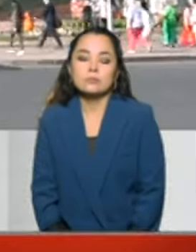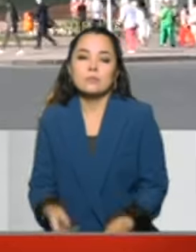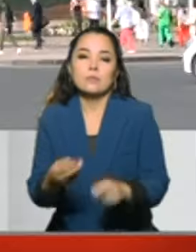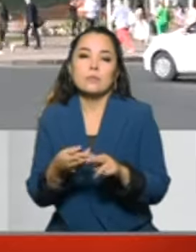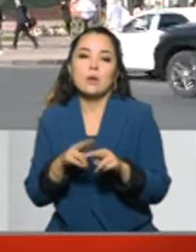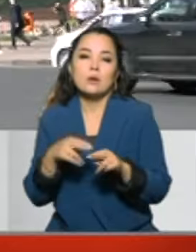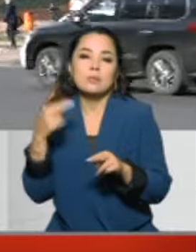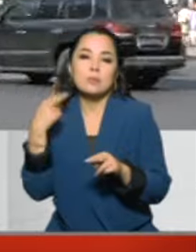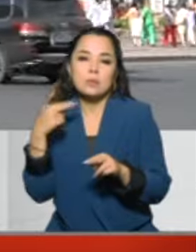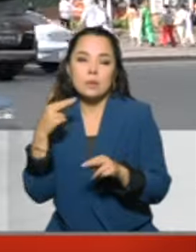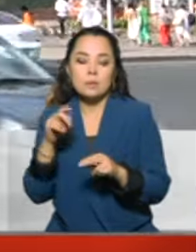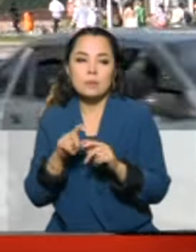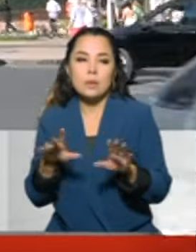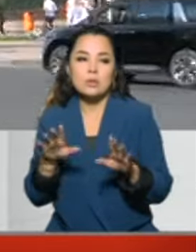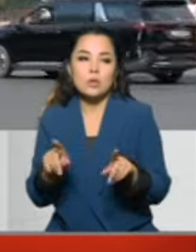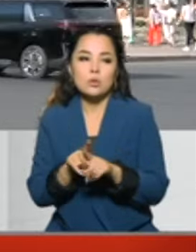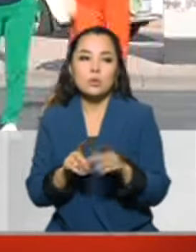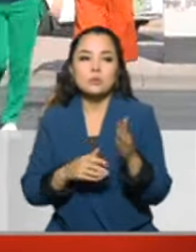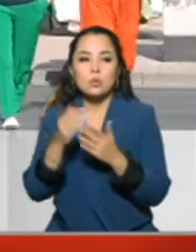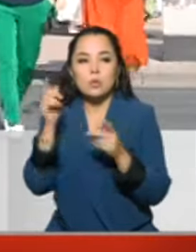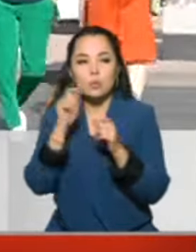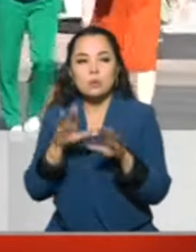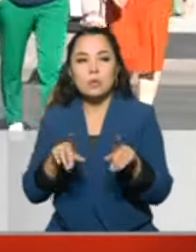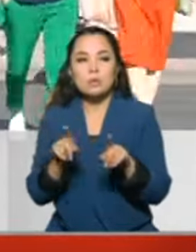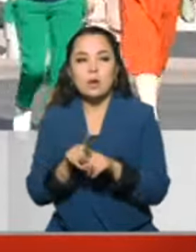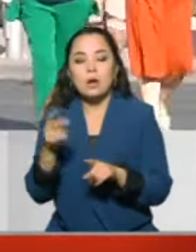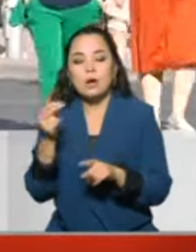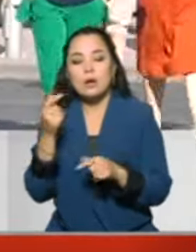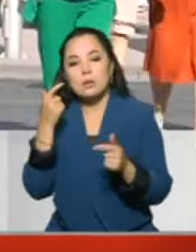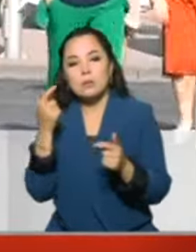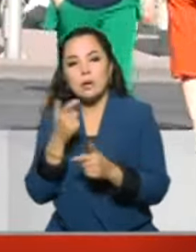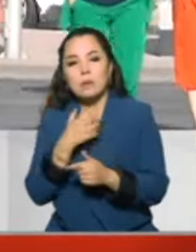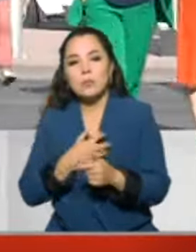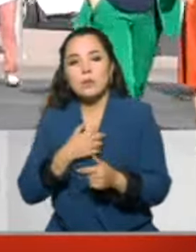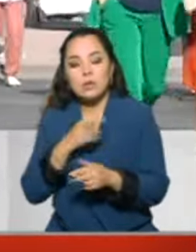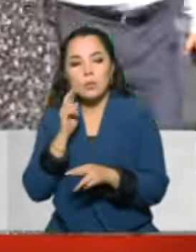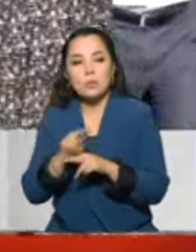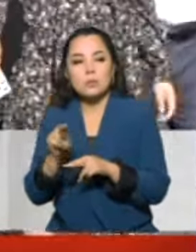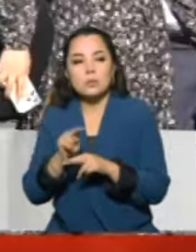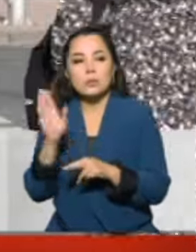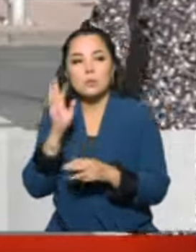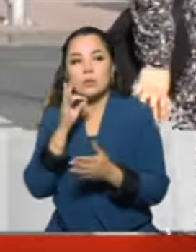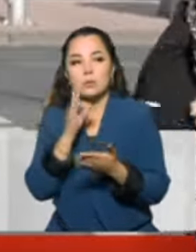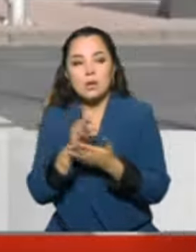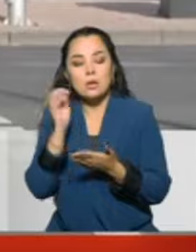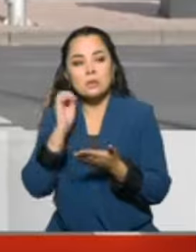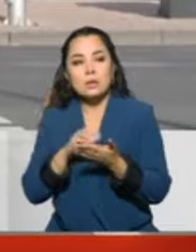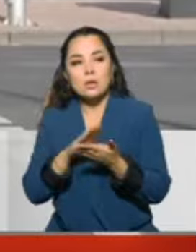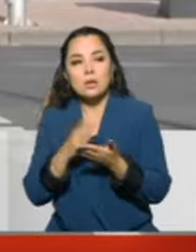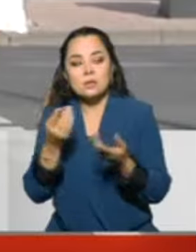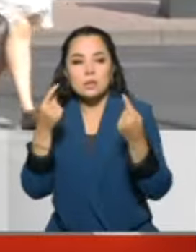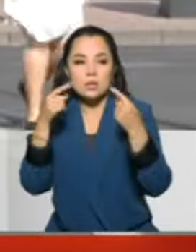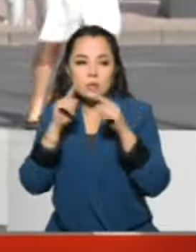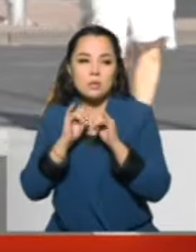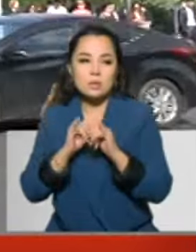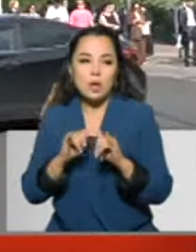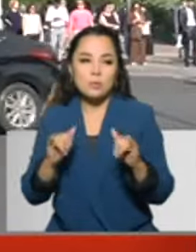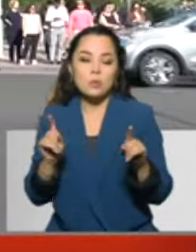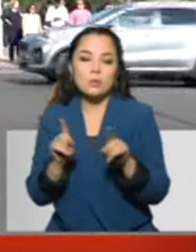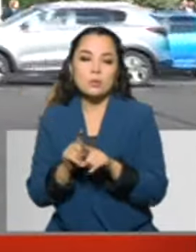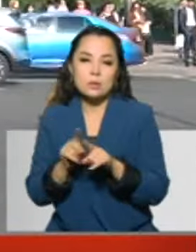Сондай-ақ президент бұдан былай мектептерде және жоғары оқу орындарында қаржылық сауаттылық негіздері оқытылатынын айтты. Өйткені цифрлық технологиялардың дамуымен